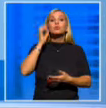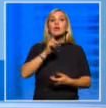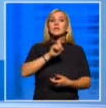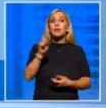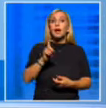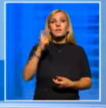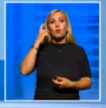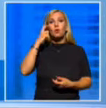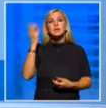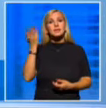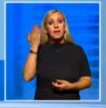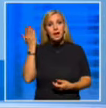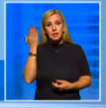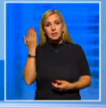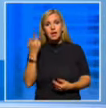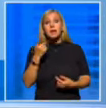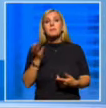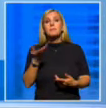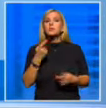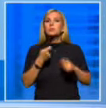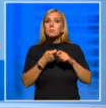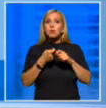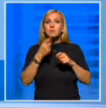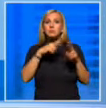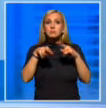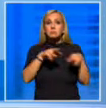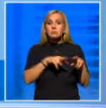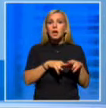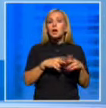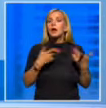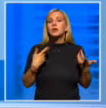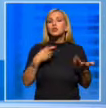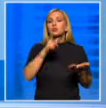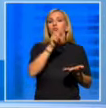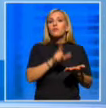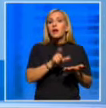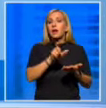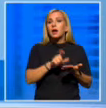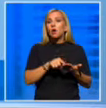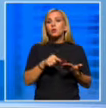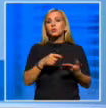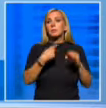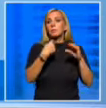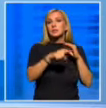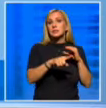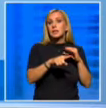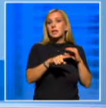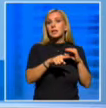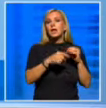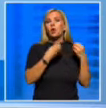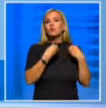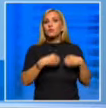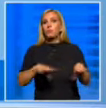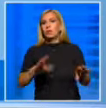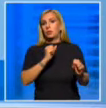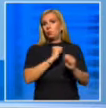вместо да се опита да се разреши случая, човека, който е подал сигнала, е уволнен. Така че, нека да се разберем. Всичко това